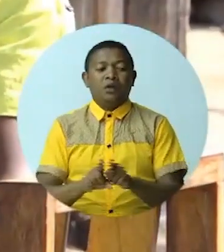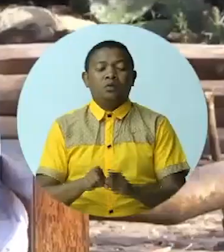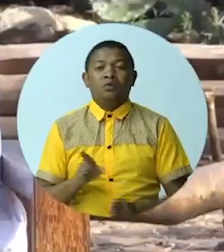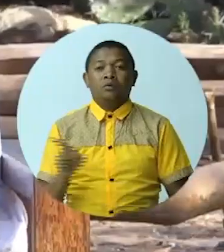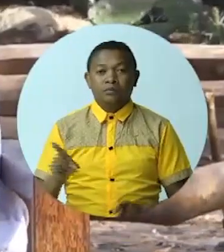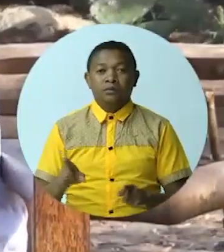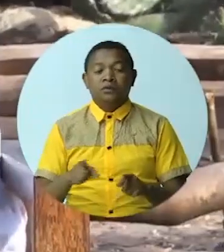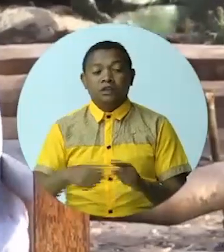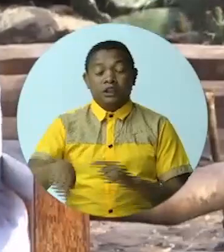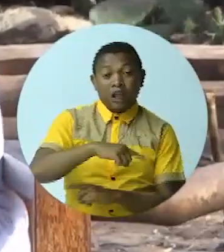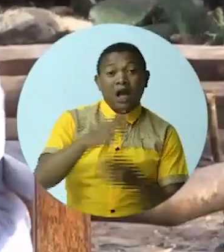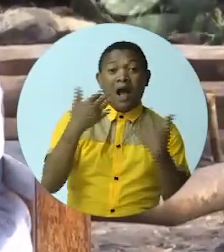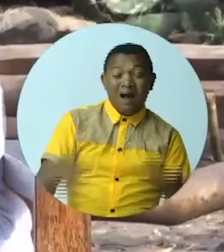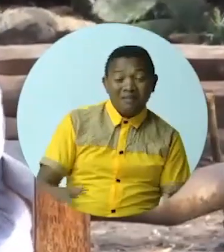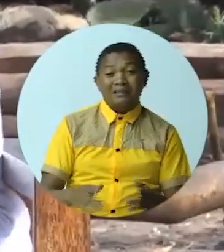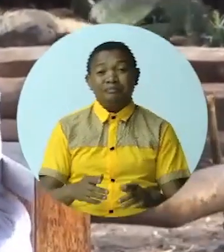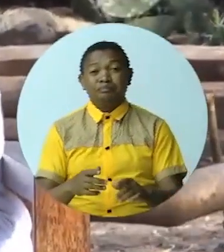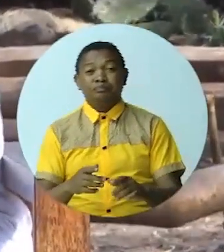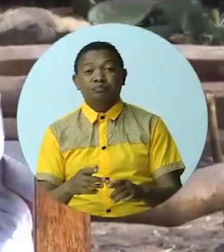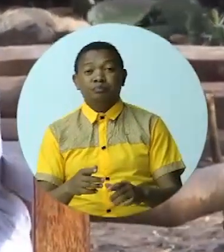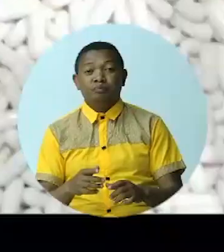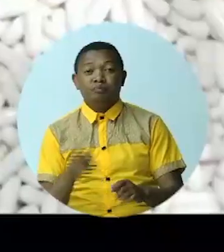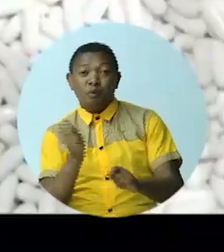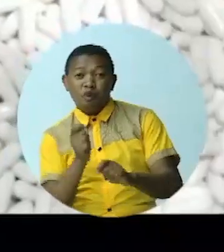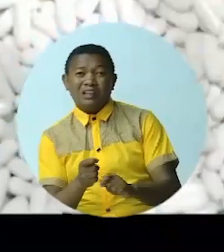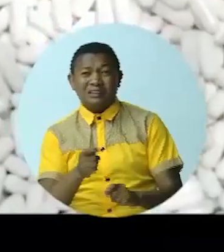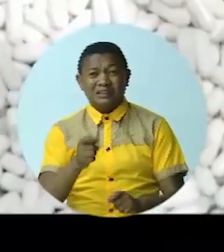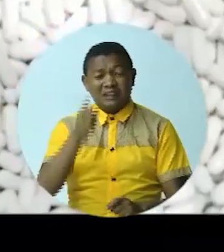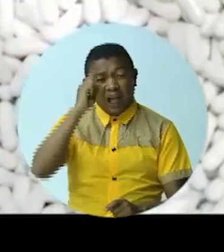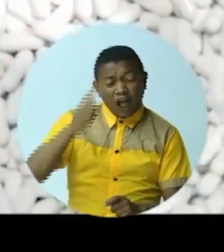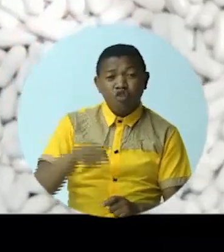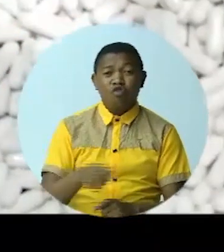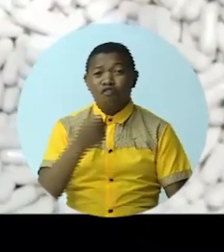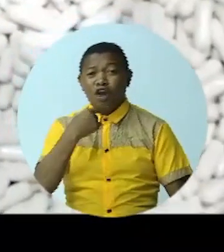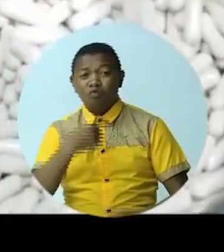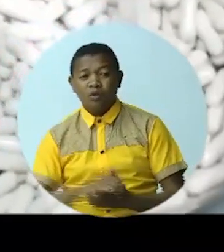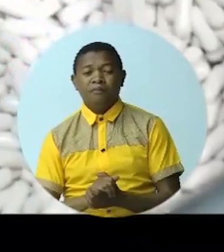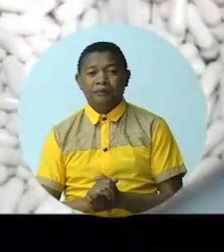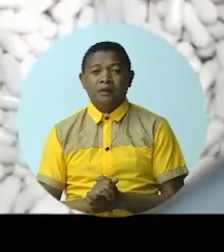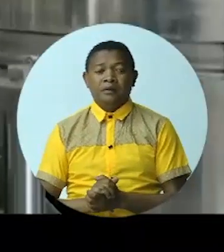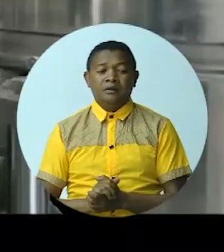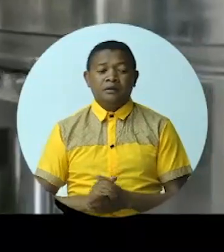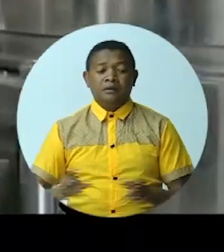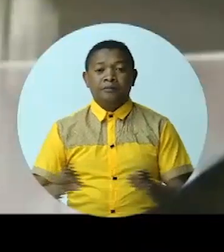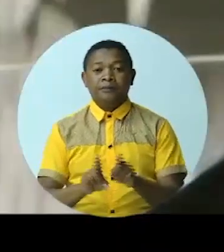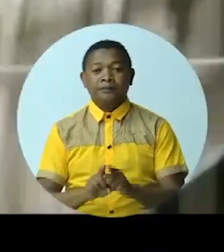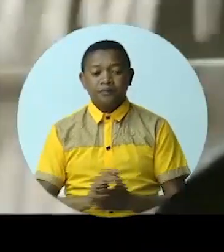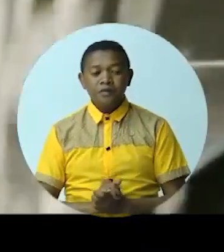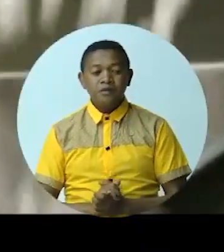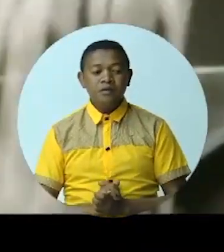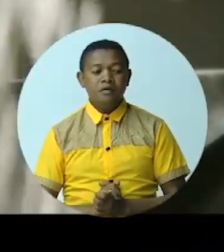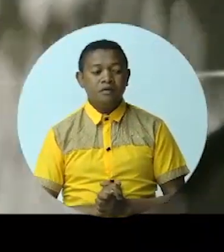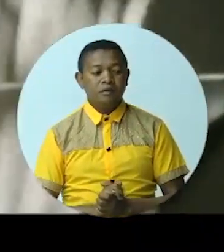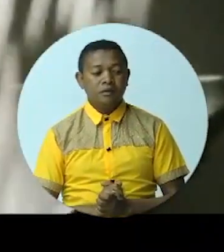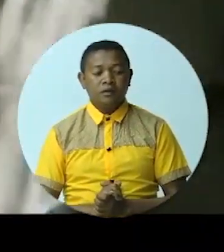mamokatra fanafody zany a, ary maromaro ny fanafody izay hovokarin'ny farimalagasy. Fanafody anankitelo